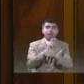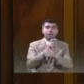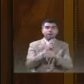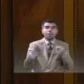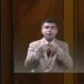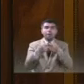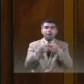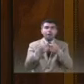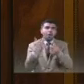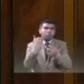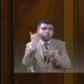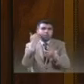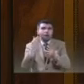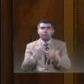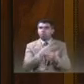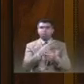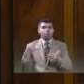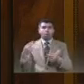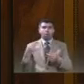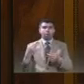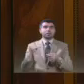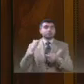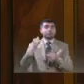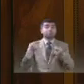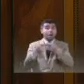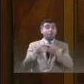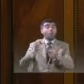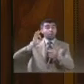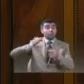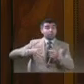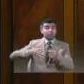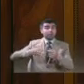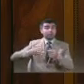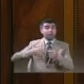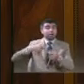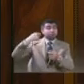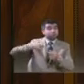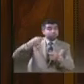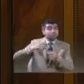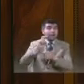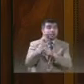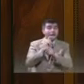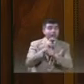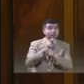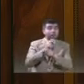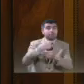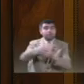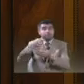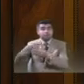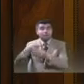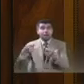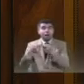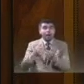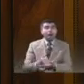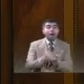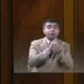عيبا، شريطة أن يوجه هذا الاقتراض إلى الاستثمار. شكرا